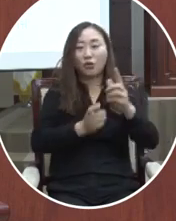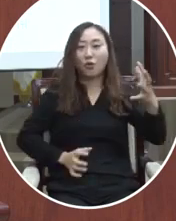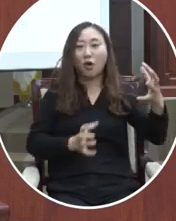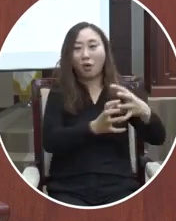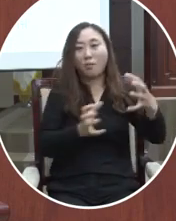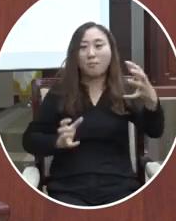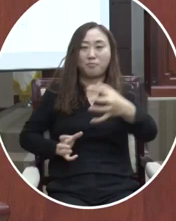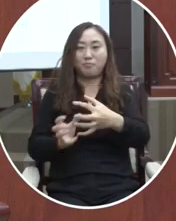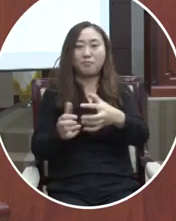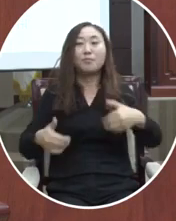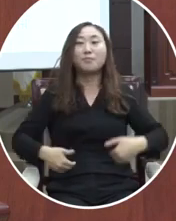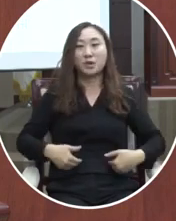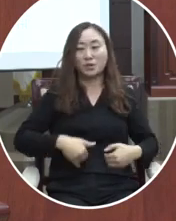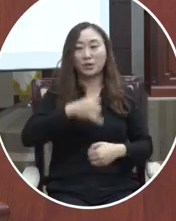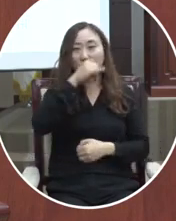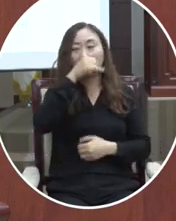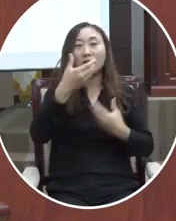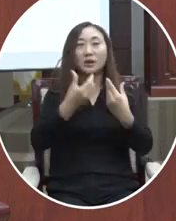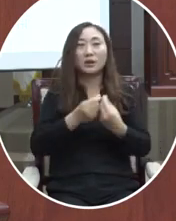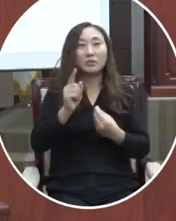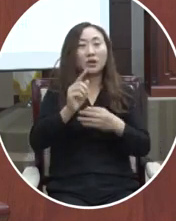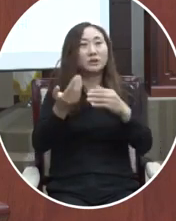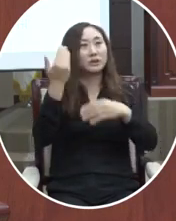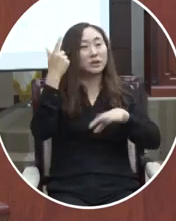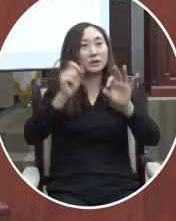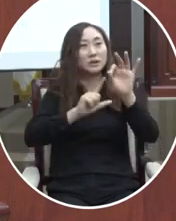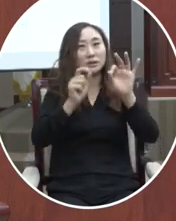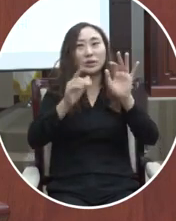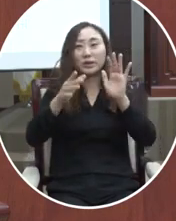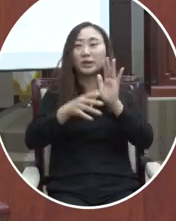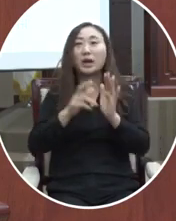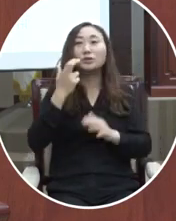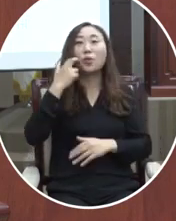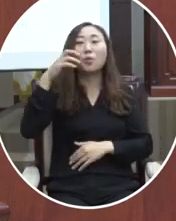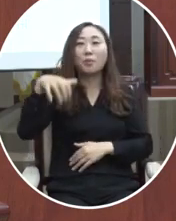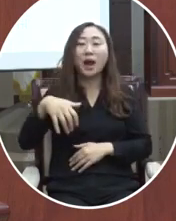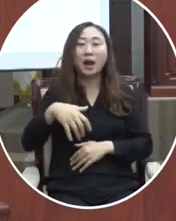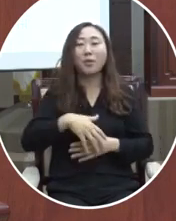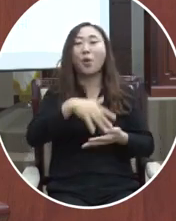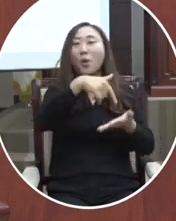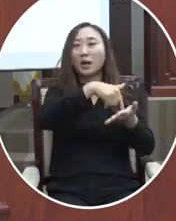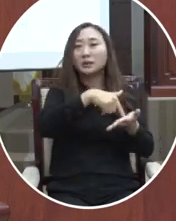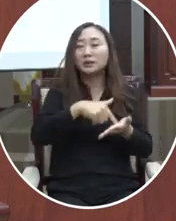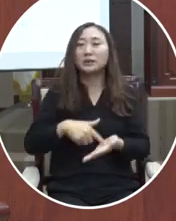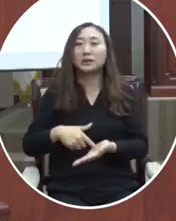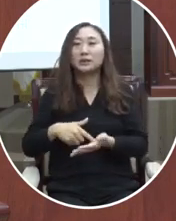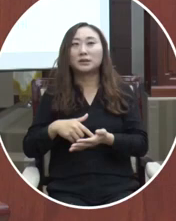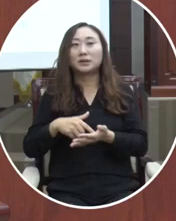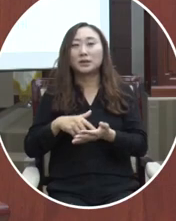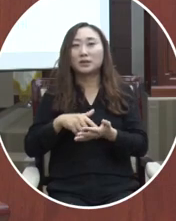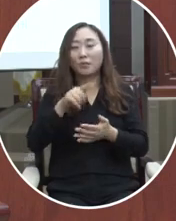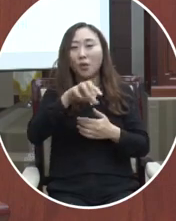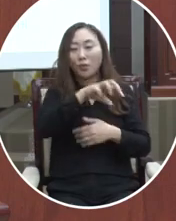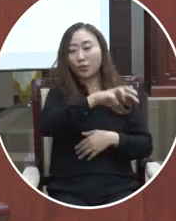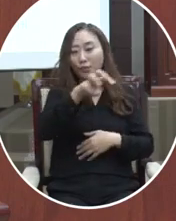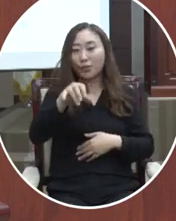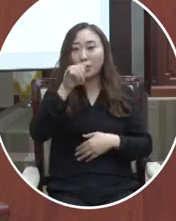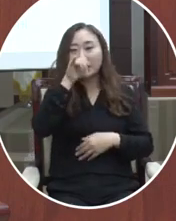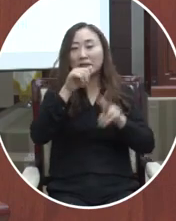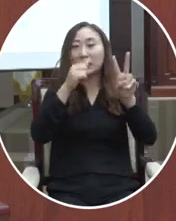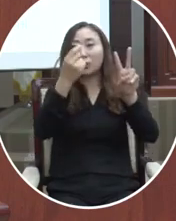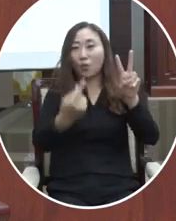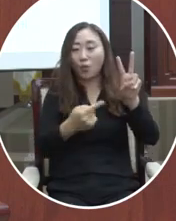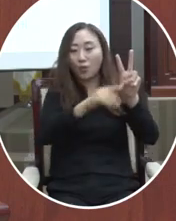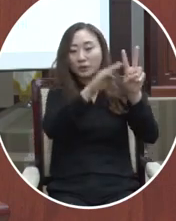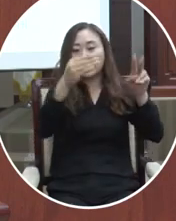협력이 필수적입니다. 실례로 지난 10월 서울 송파, 강진, 성동구 3개 자치구는 2호선